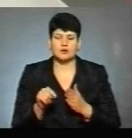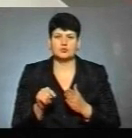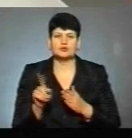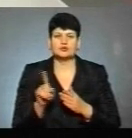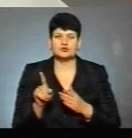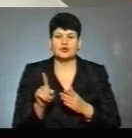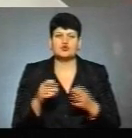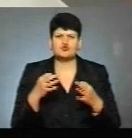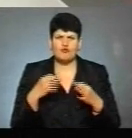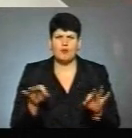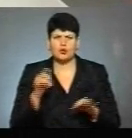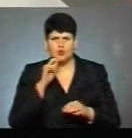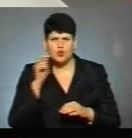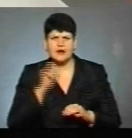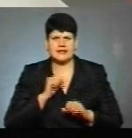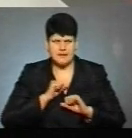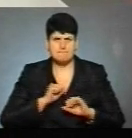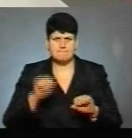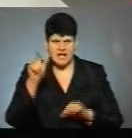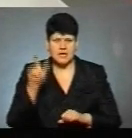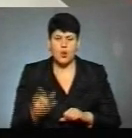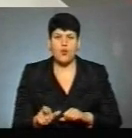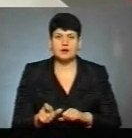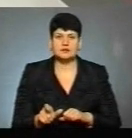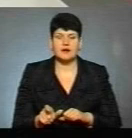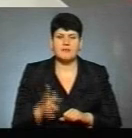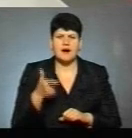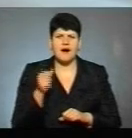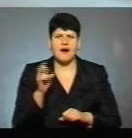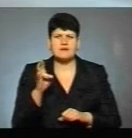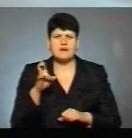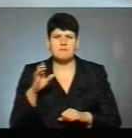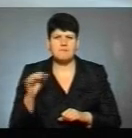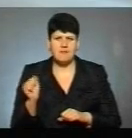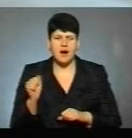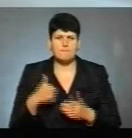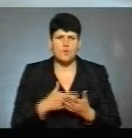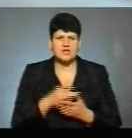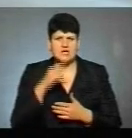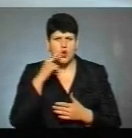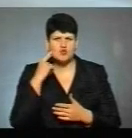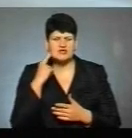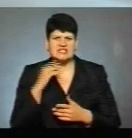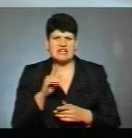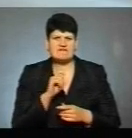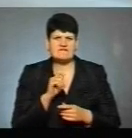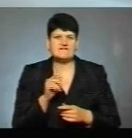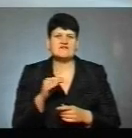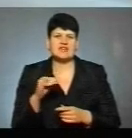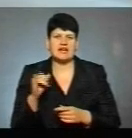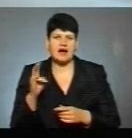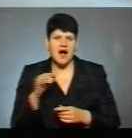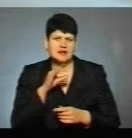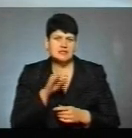що свободу українським патріотам, ганьба політиці русифікації. Тоді це також був лозунг